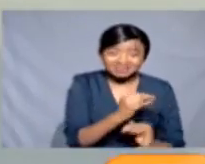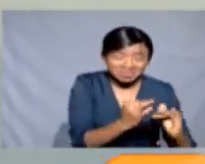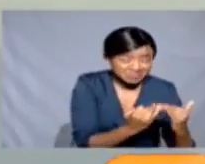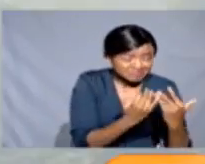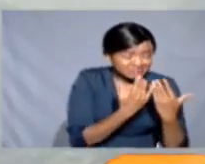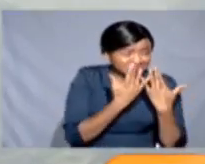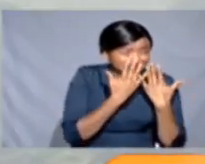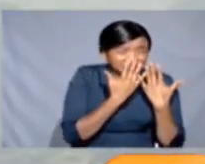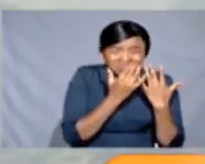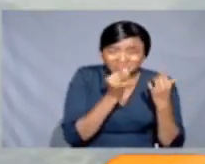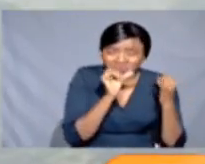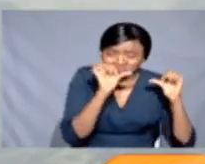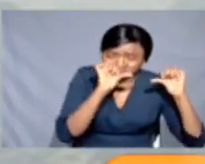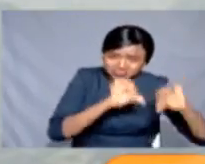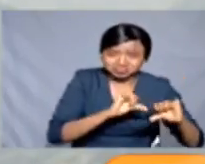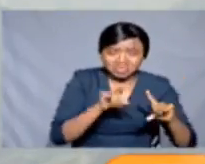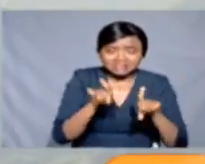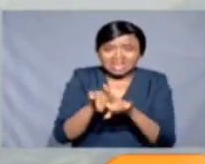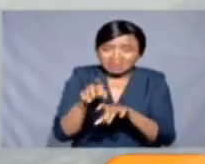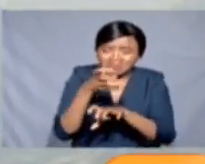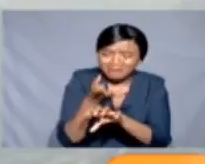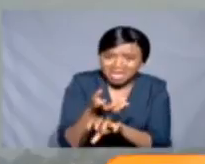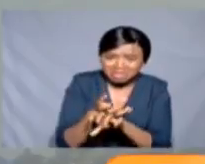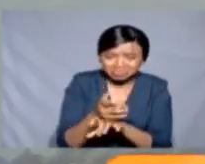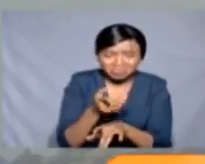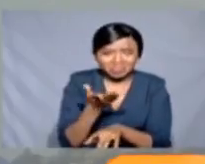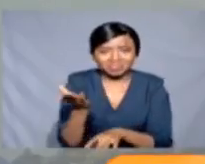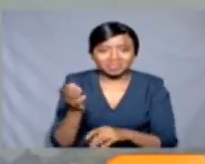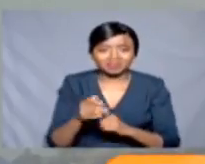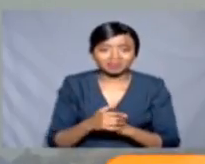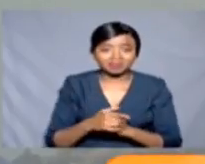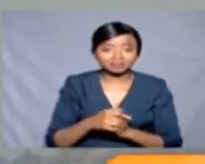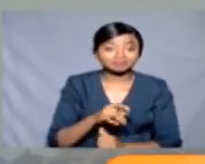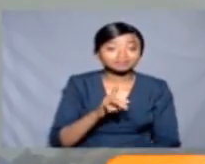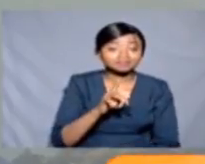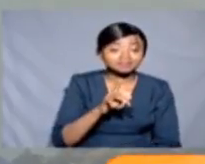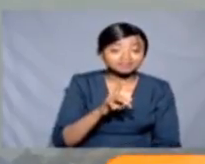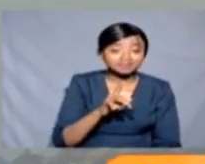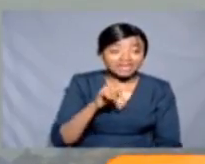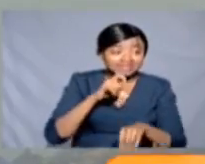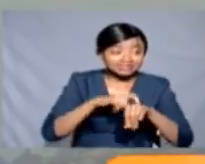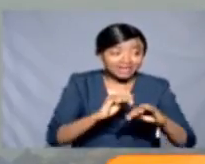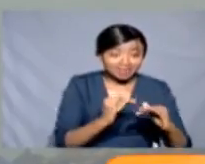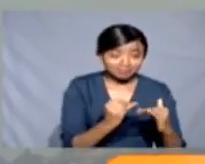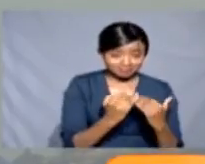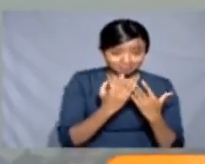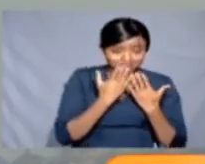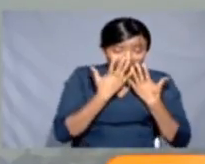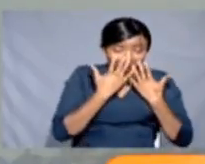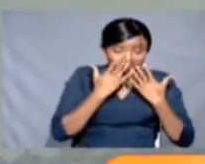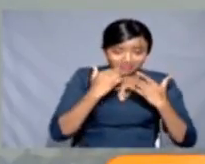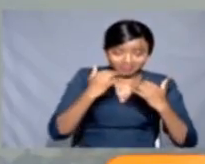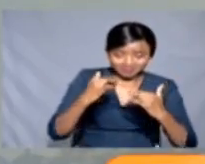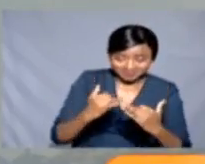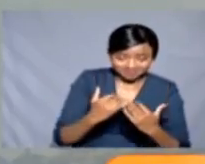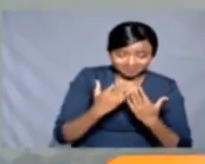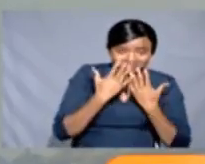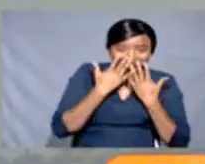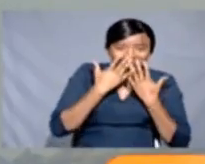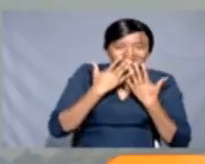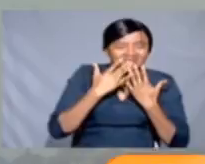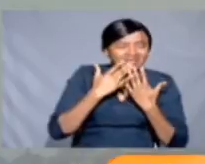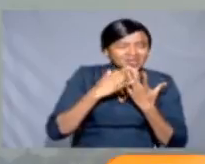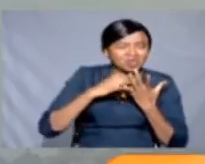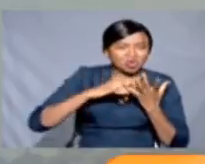with toxins and toxic metals in the country. Every single breath I'm taking in is full of